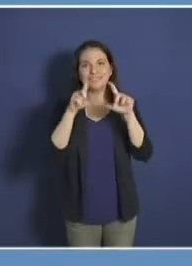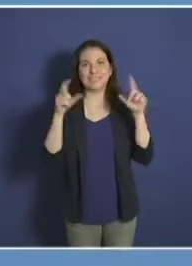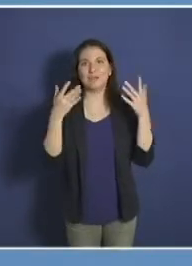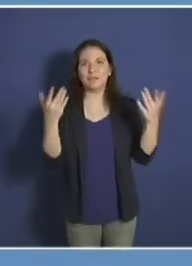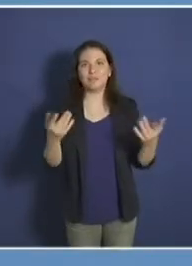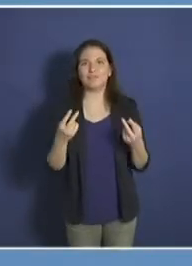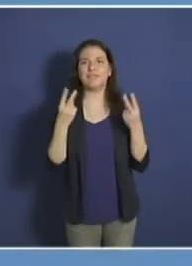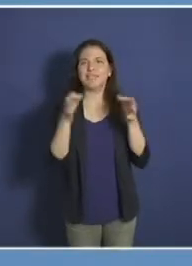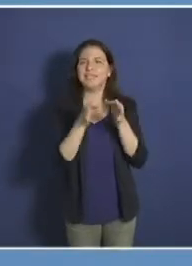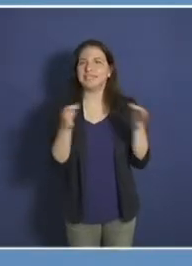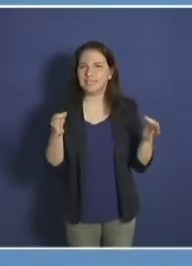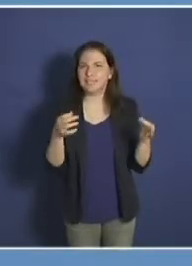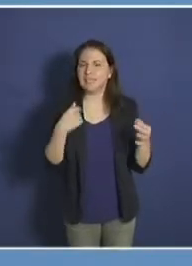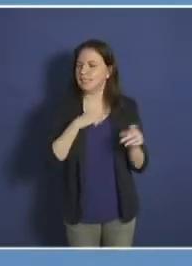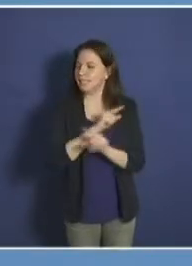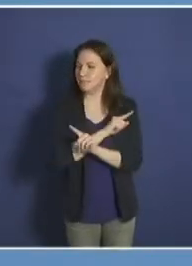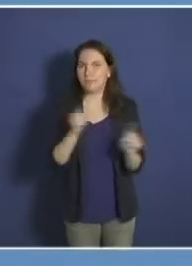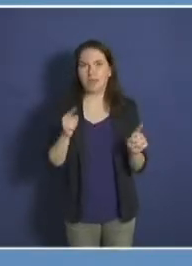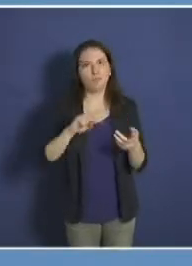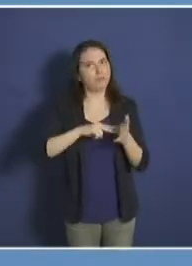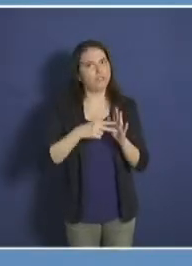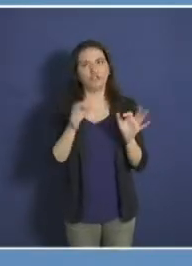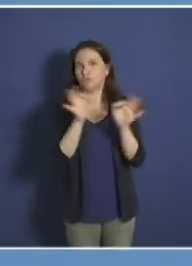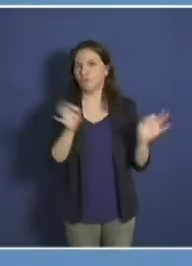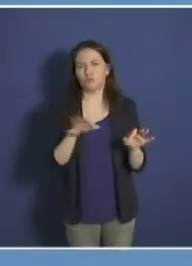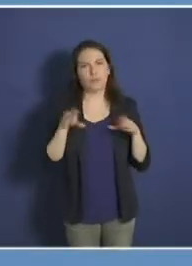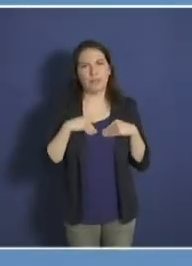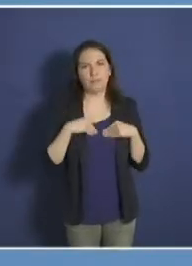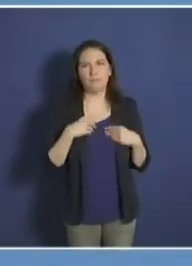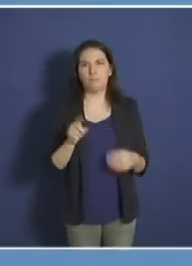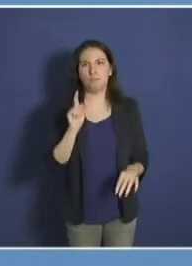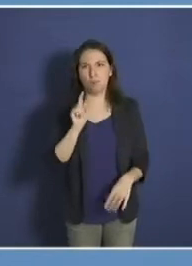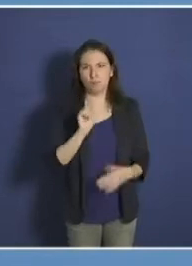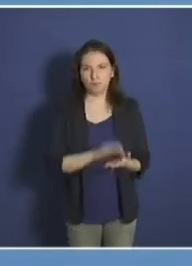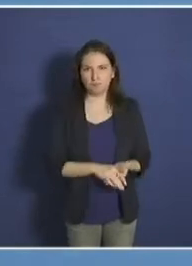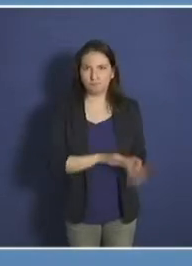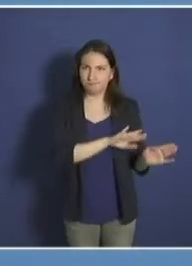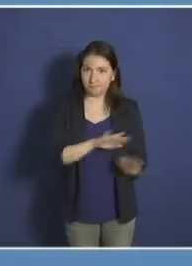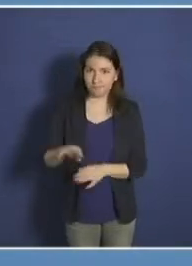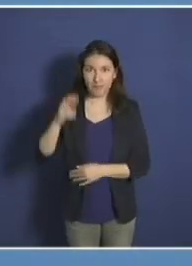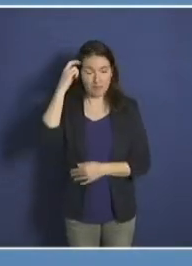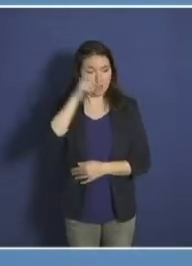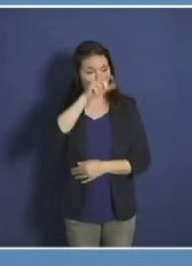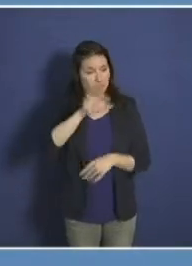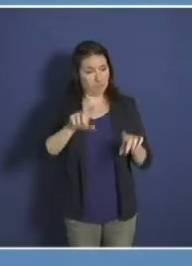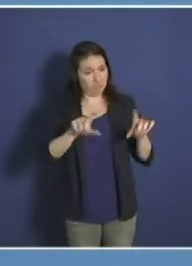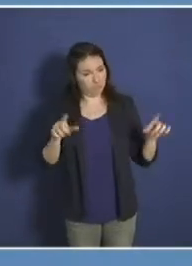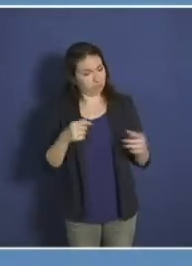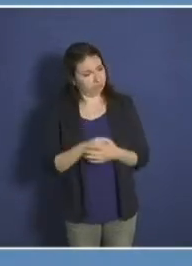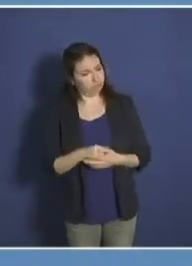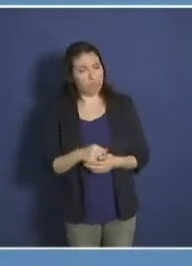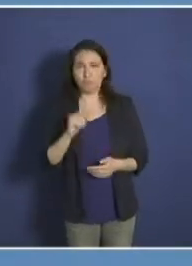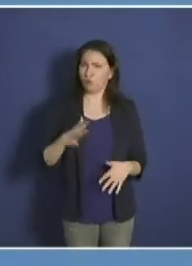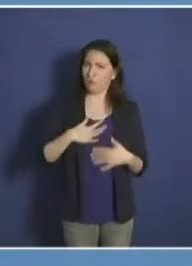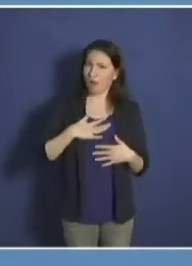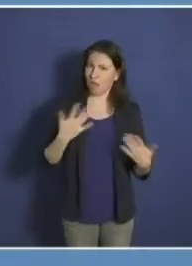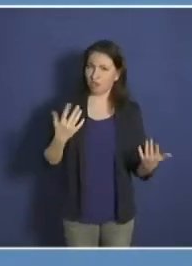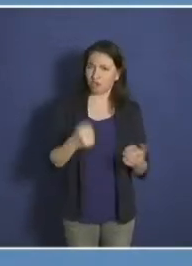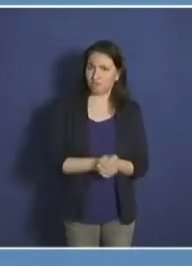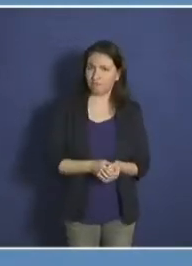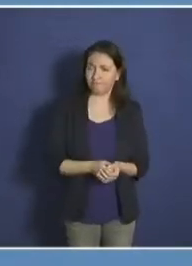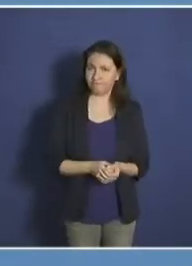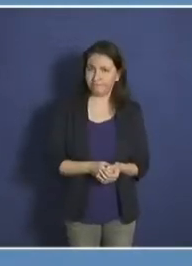zwar für keine politische Funktion. So, dann die Wissenschaftler. Also wissen Sie, das überrascht mich ein bisschen. Erstens